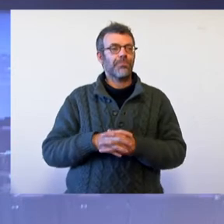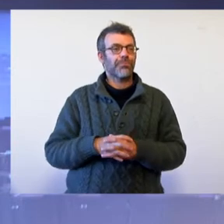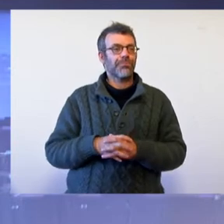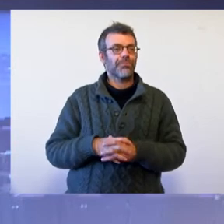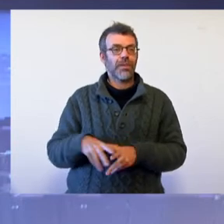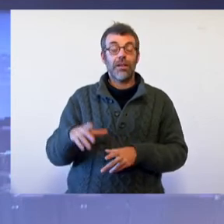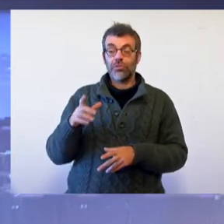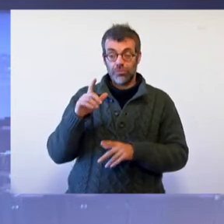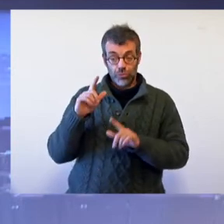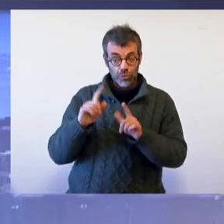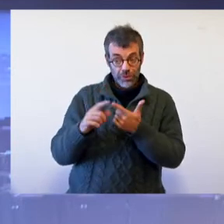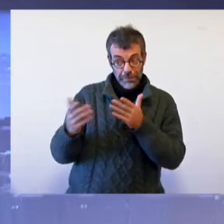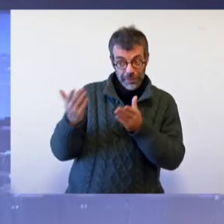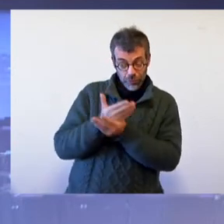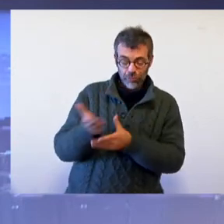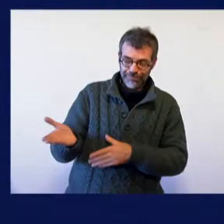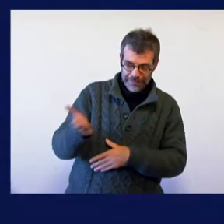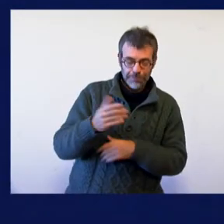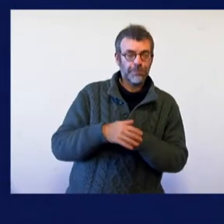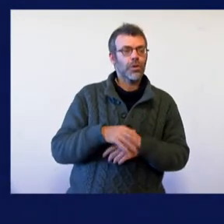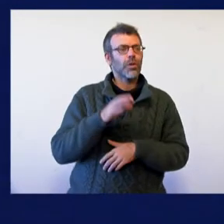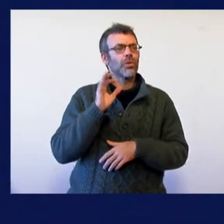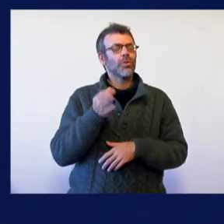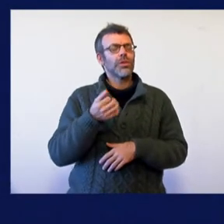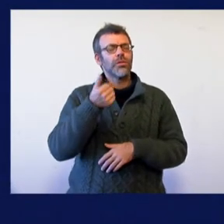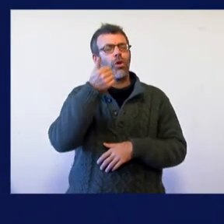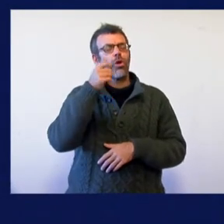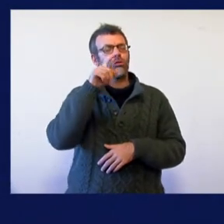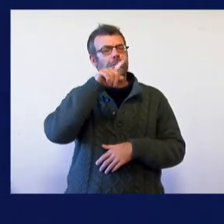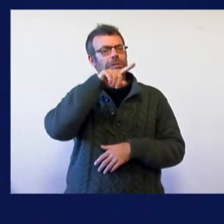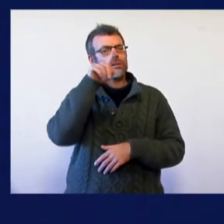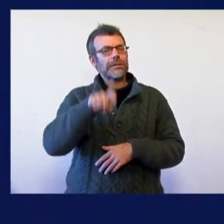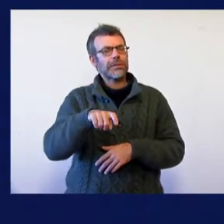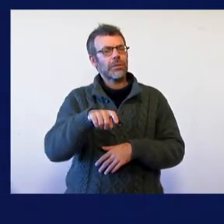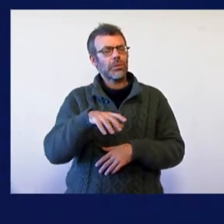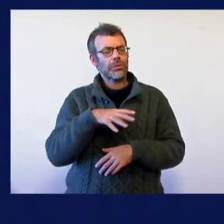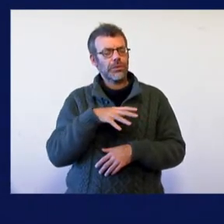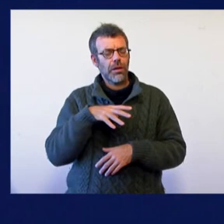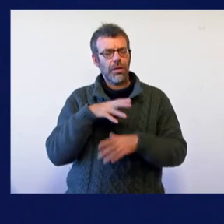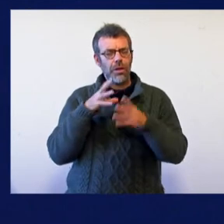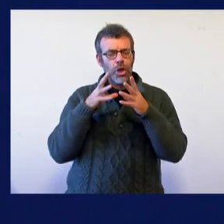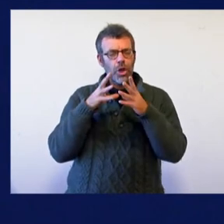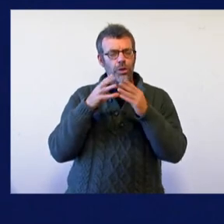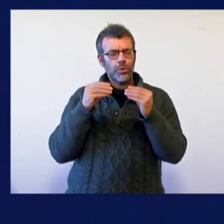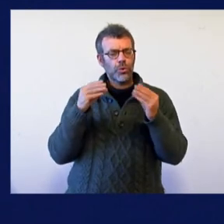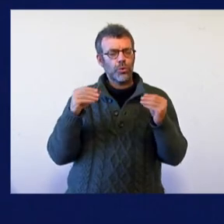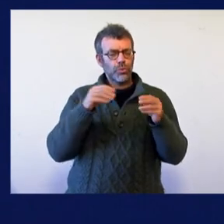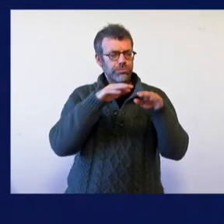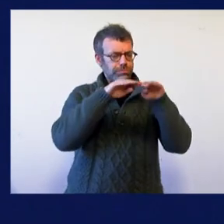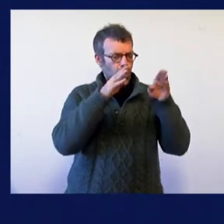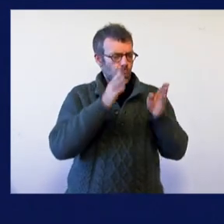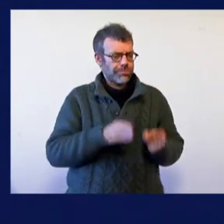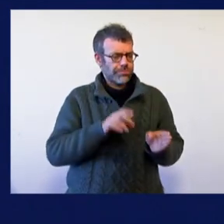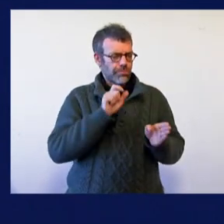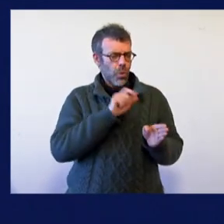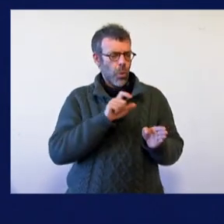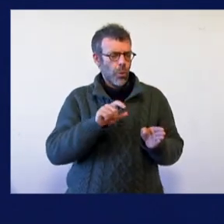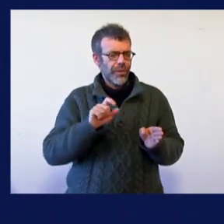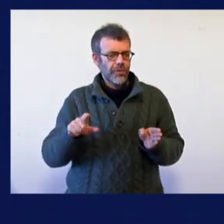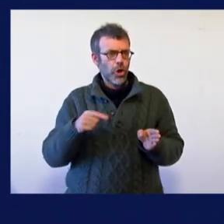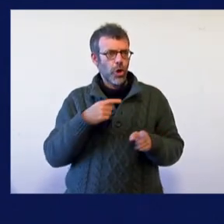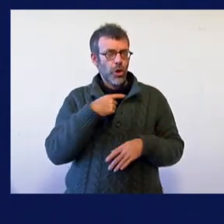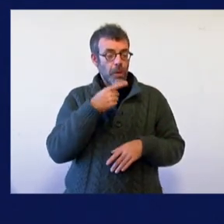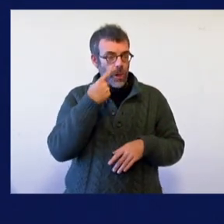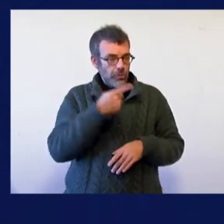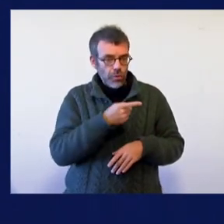Merci, Monsieur le maire. Juste une interrogation. Il y a de nombreux rodateurs qui sont emballés, je